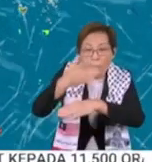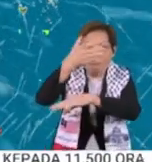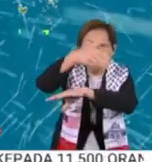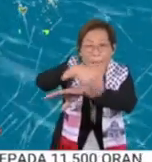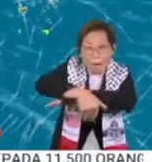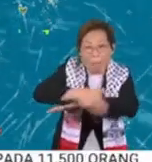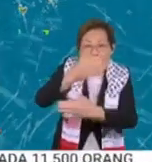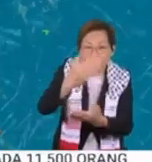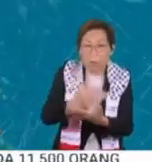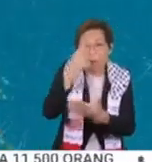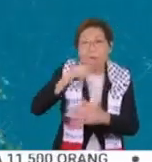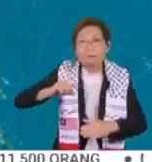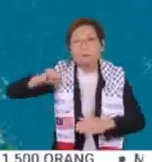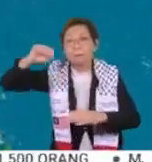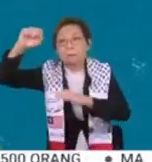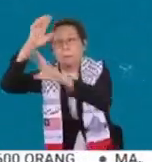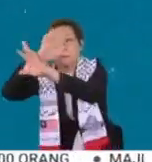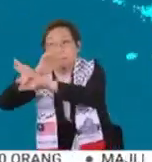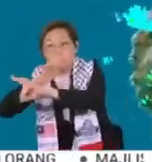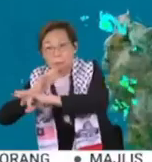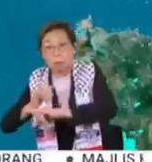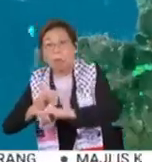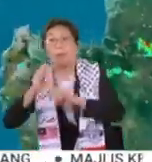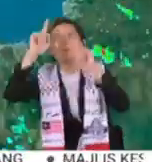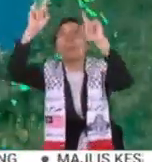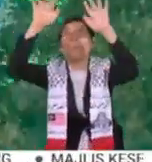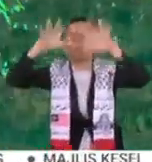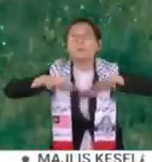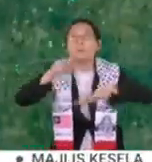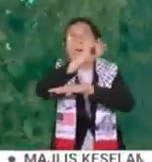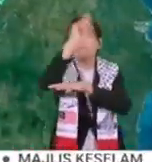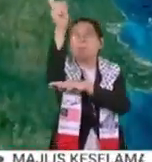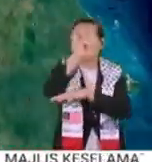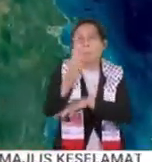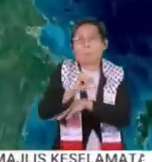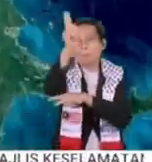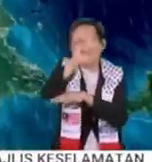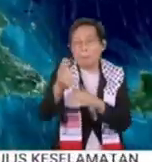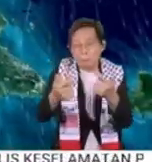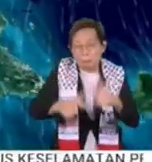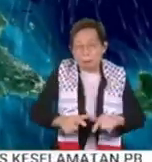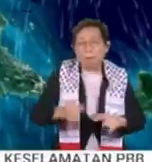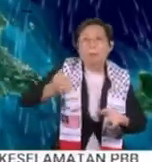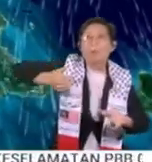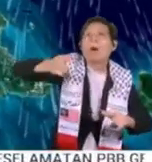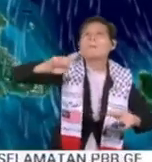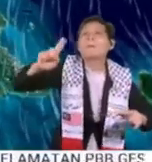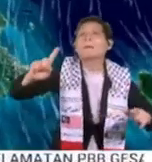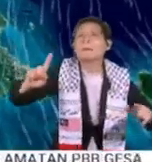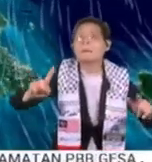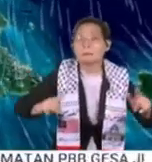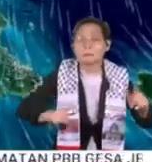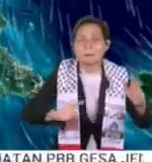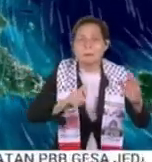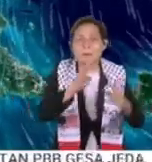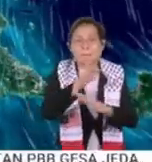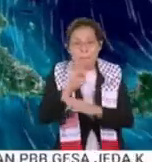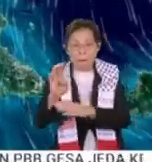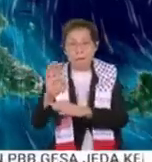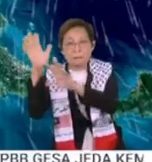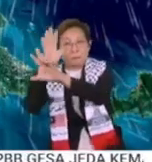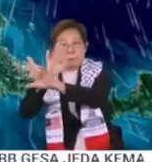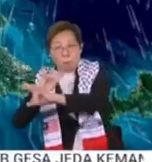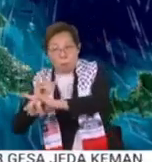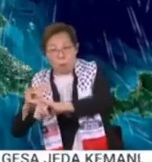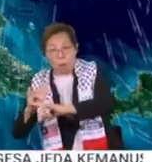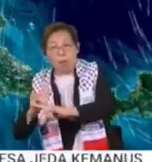nanti. Bagi negeri Sabah dan juga Sarawak, keadaan hujan dan ribut petir yang sedang berlaku terutamanya melibatkan pedalaman dan juga barat Sarawak